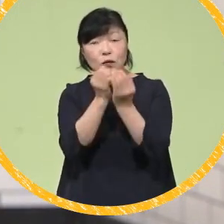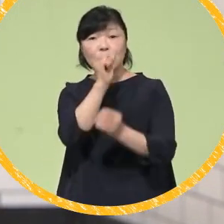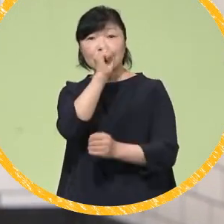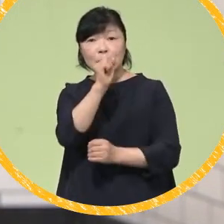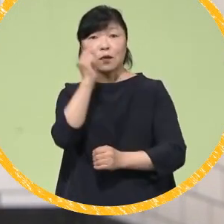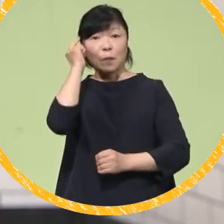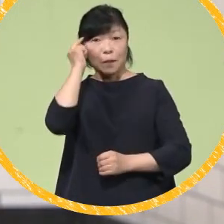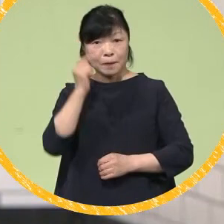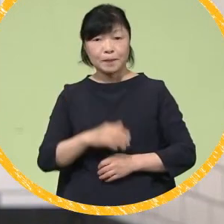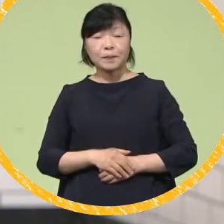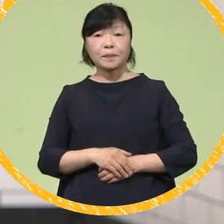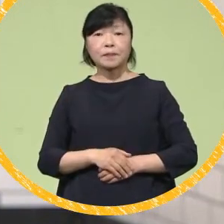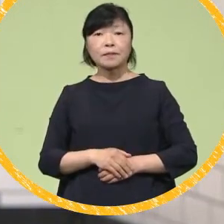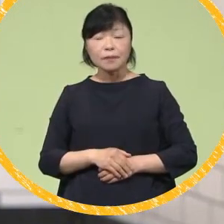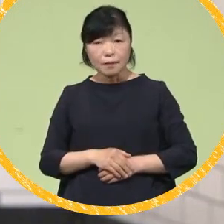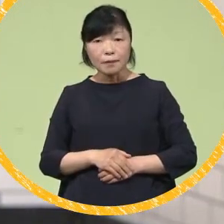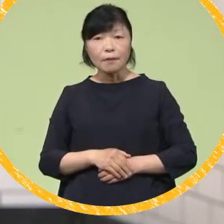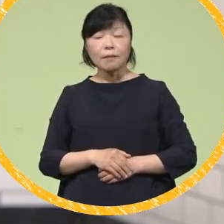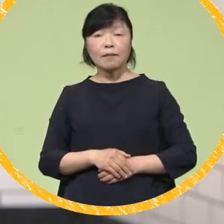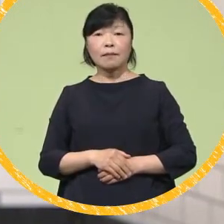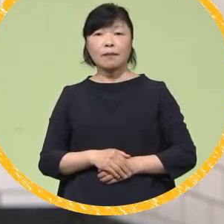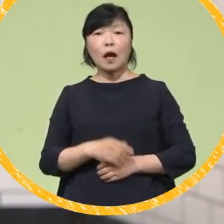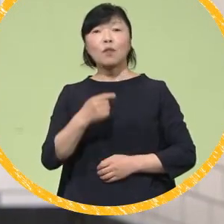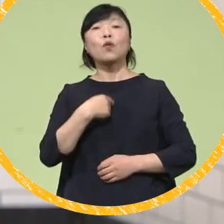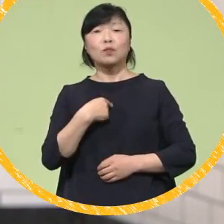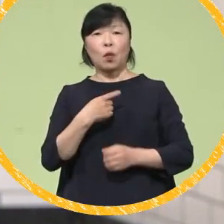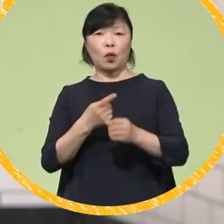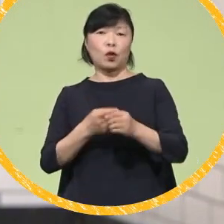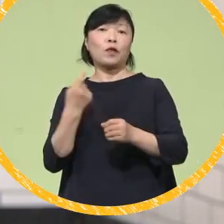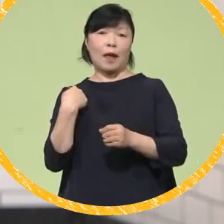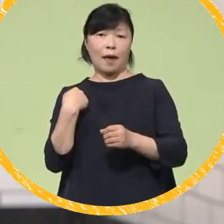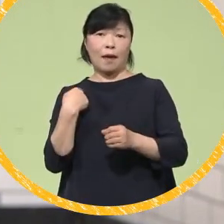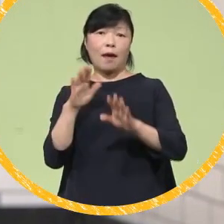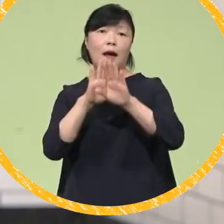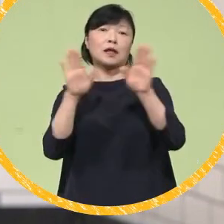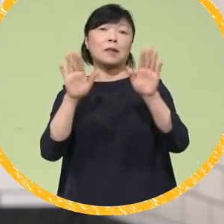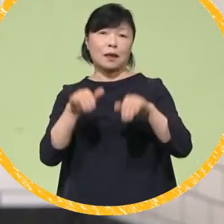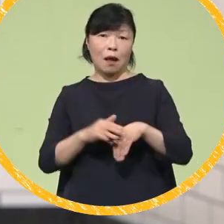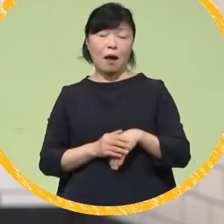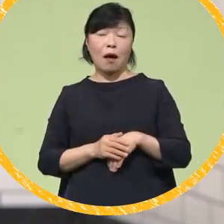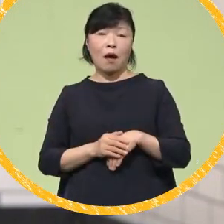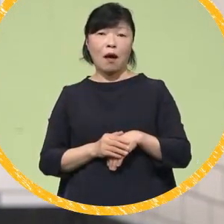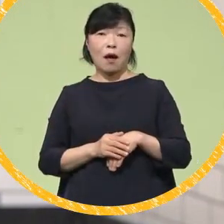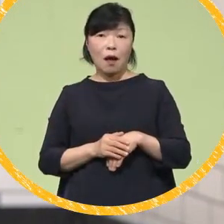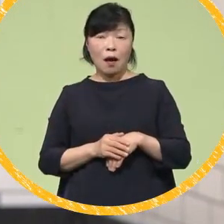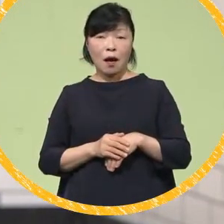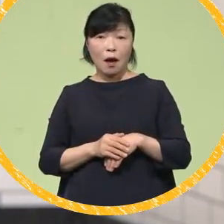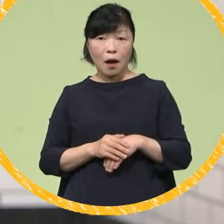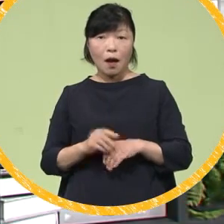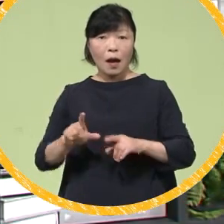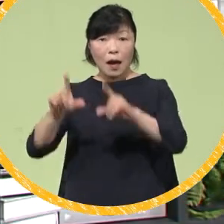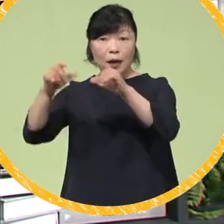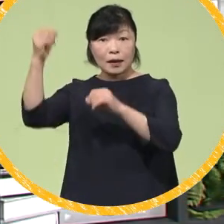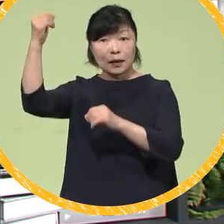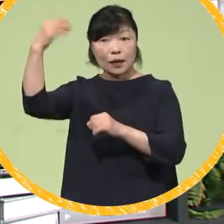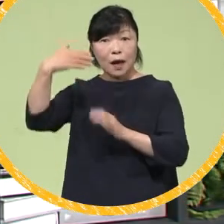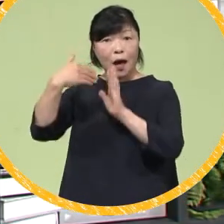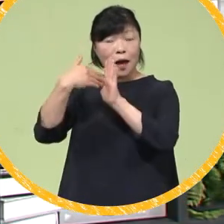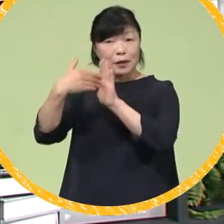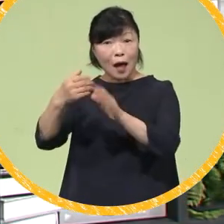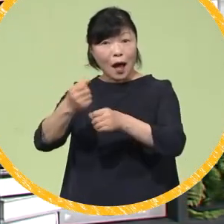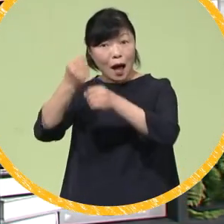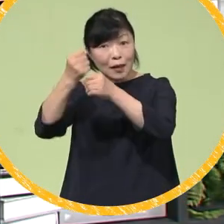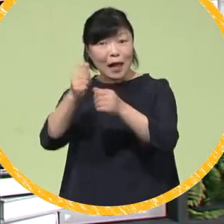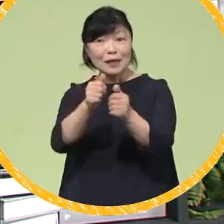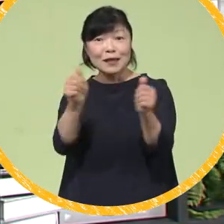いいのかなと思います。あとはですね、僕も去年からやり始めてるんですけど、 あの日傘男子って言葉聞いたことあります？ 日